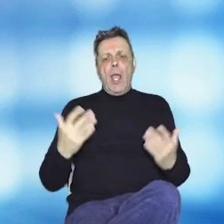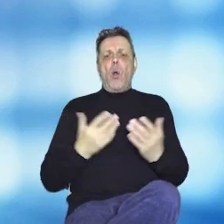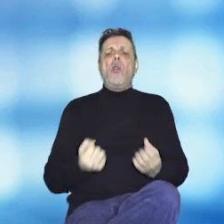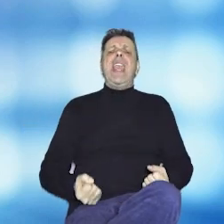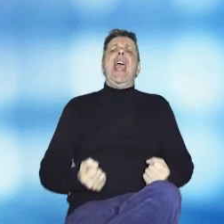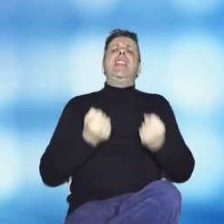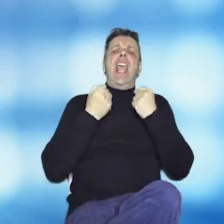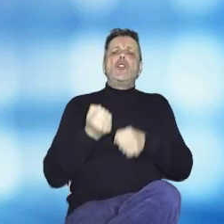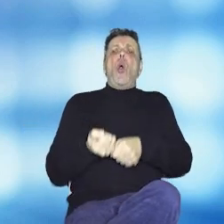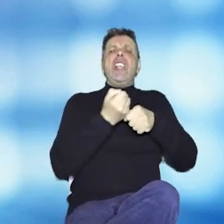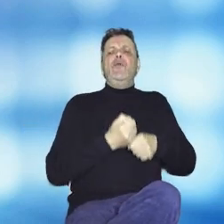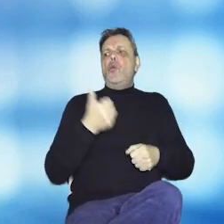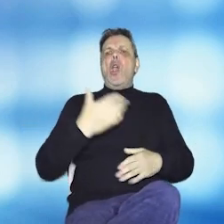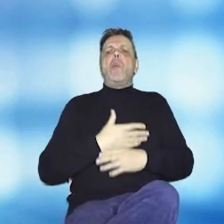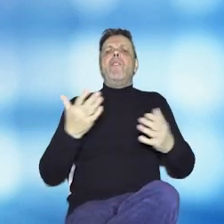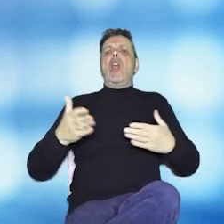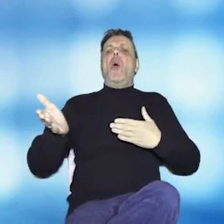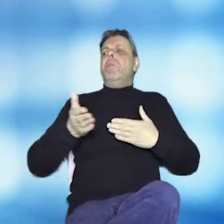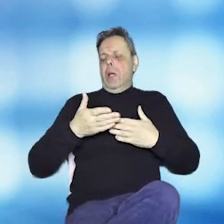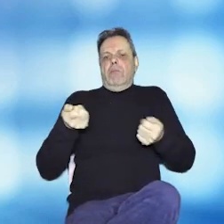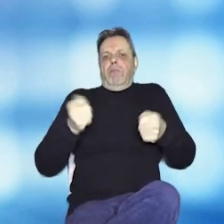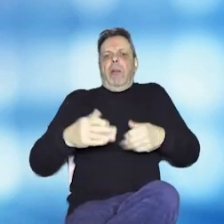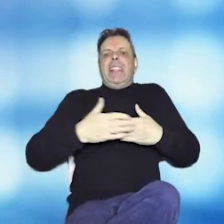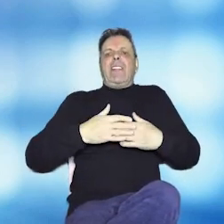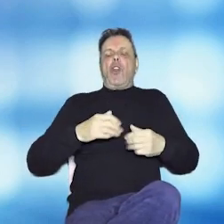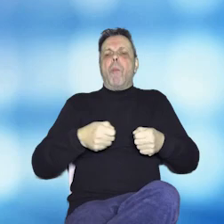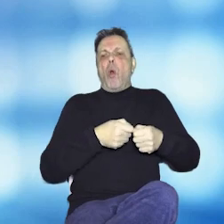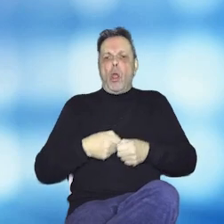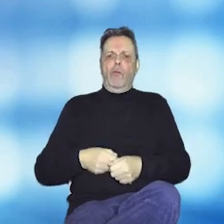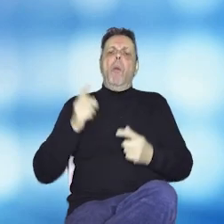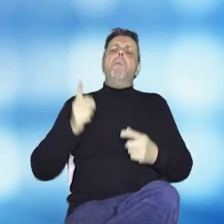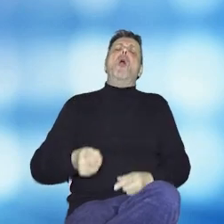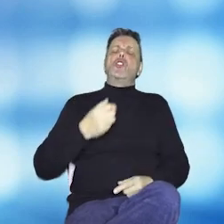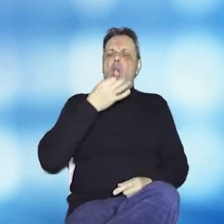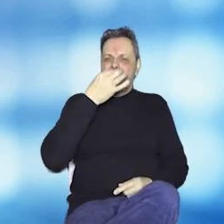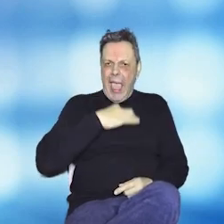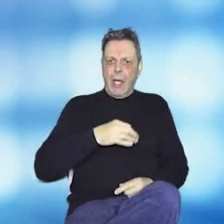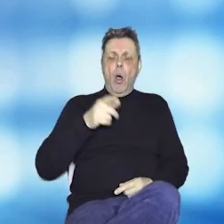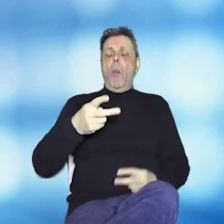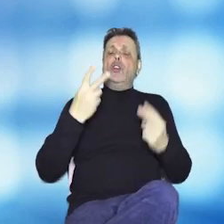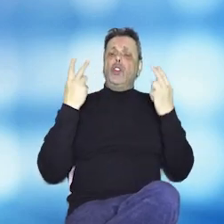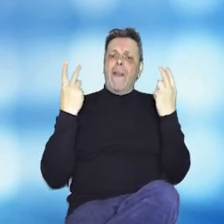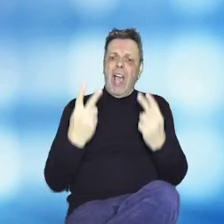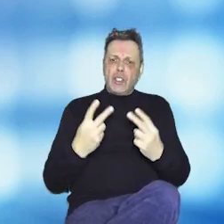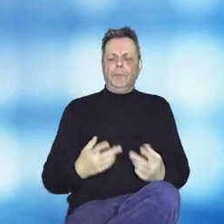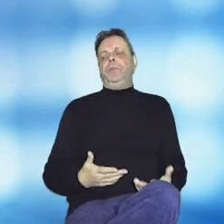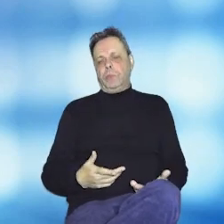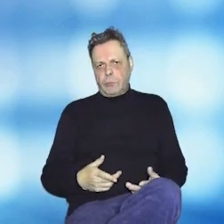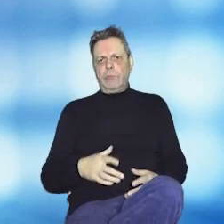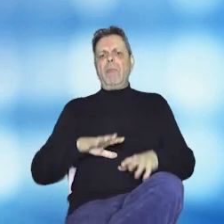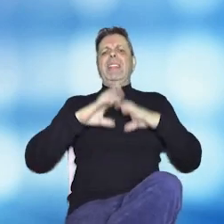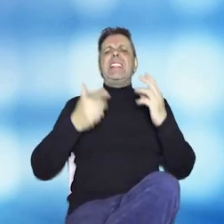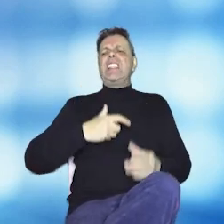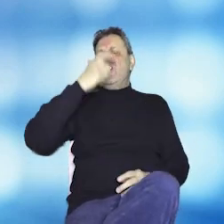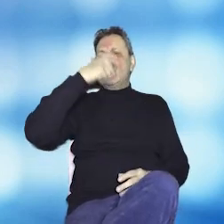je teško izbjeći u jednom velikom zatvorenom kolektivu. Postoji efikasan lijek, ono što je bitno je da se onda